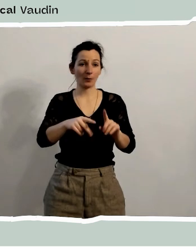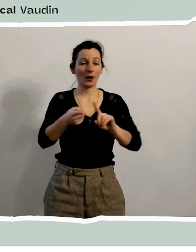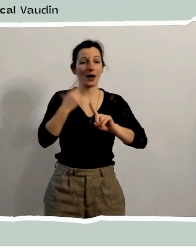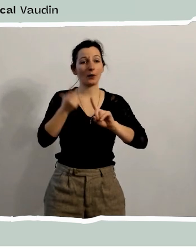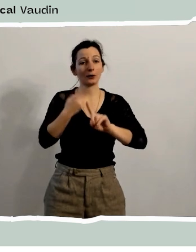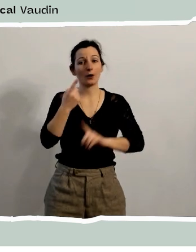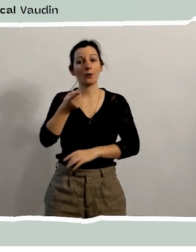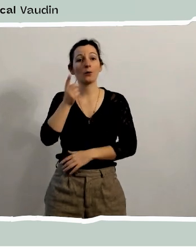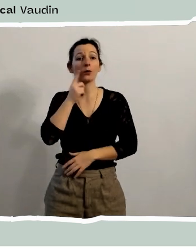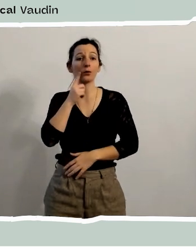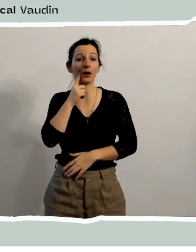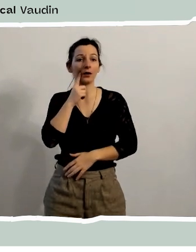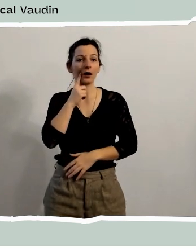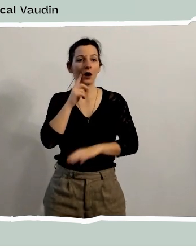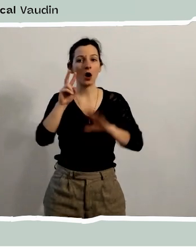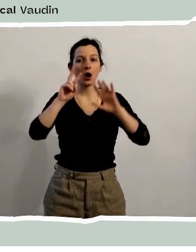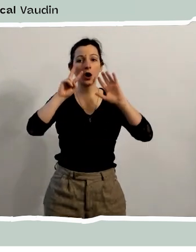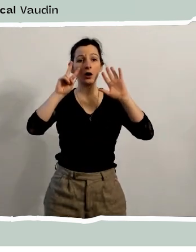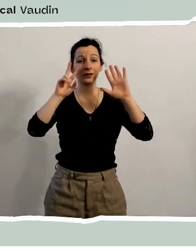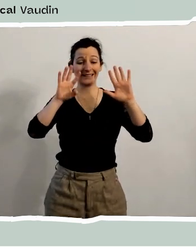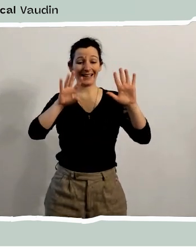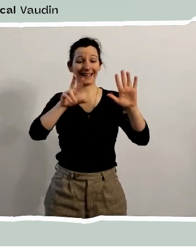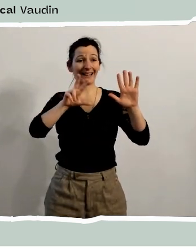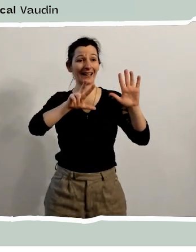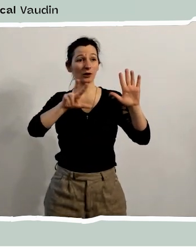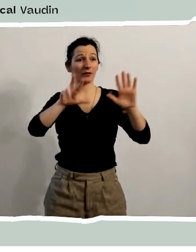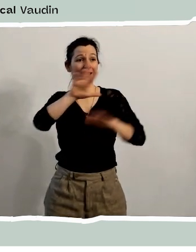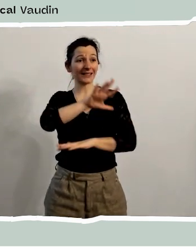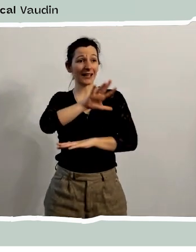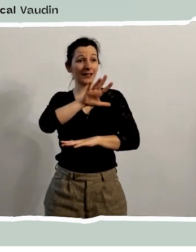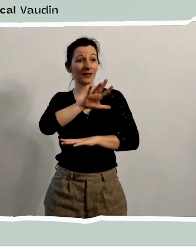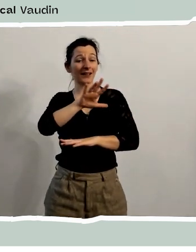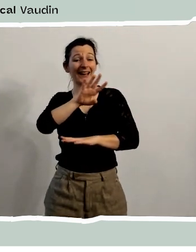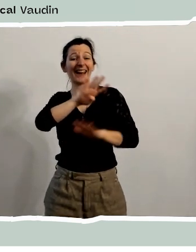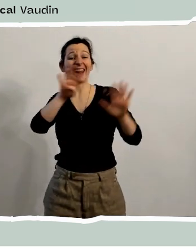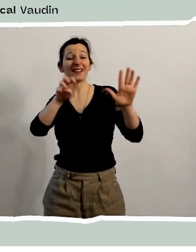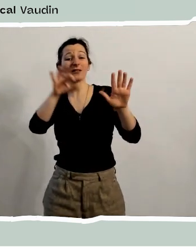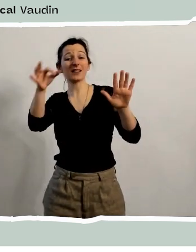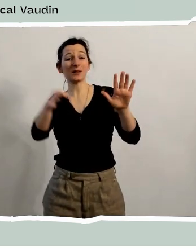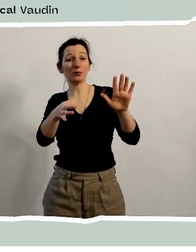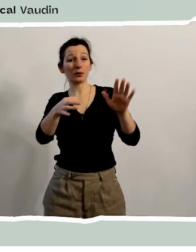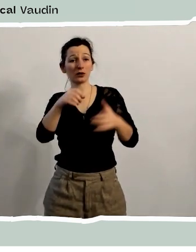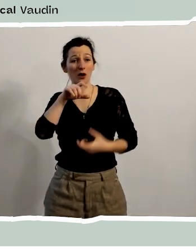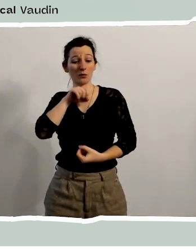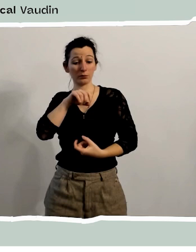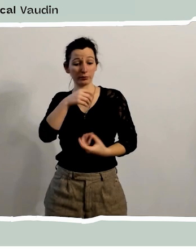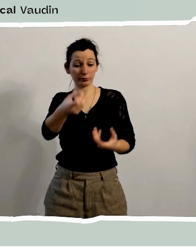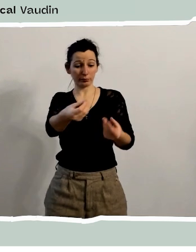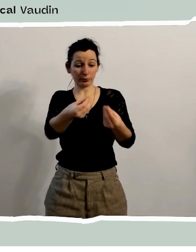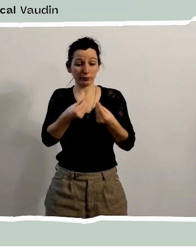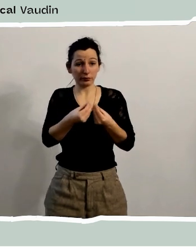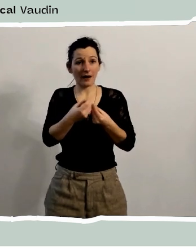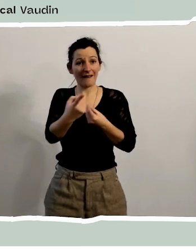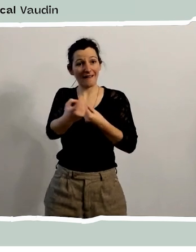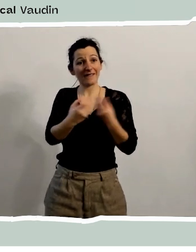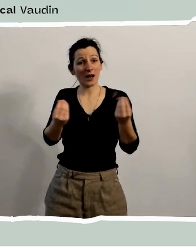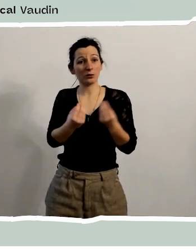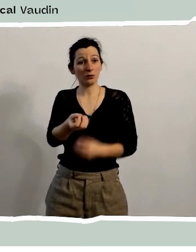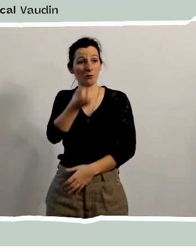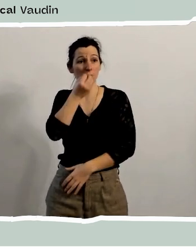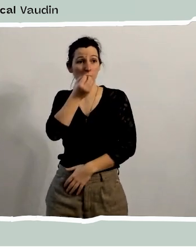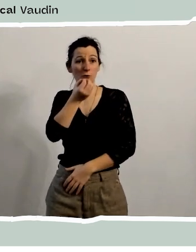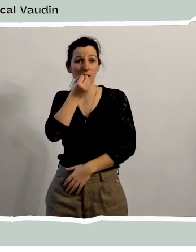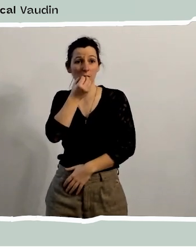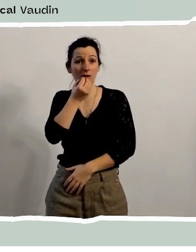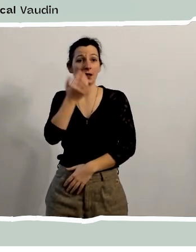pourquoi ? Parce que 85 à 90% de notre exposition aux perturbateurs endocriniens vient de l'alimentation.